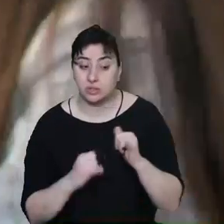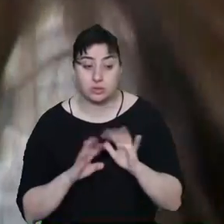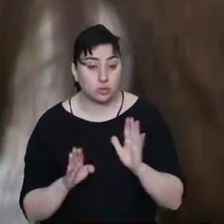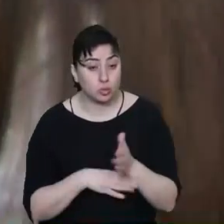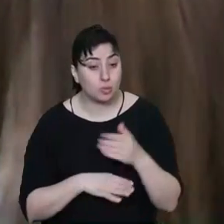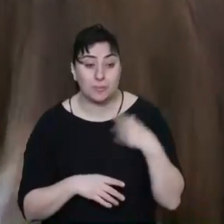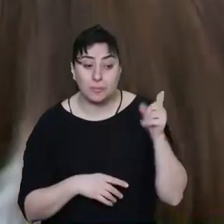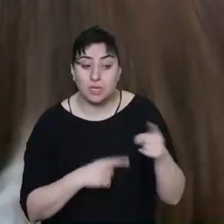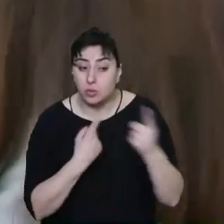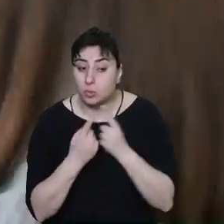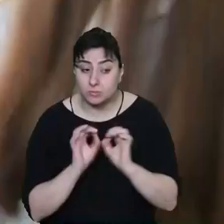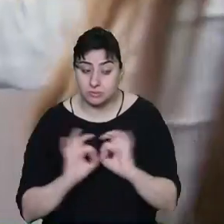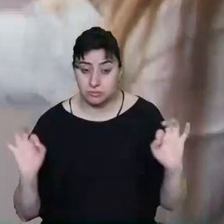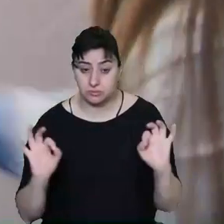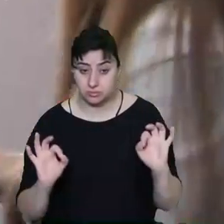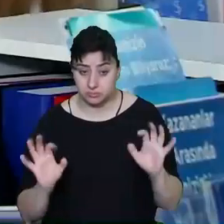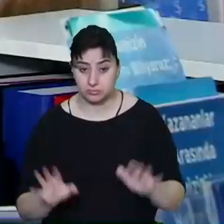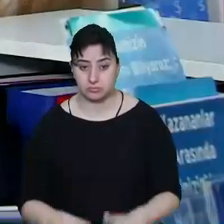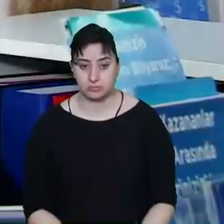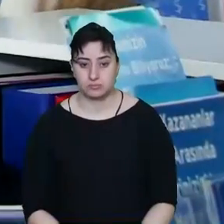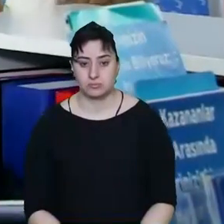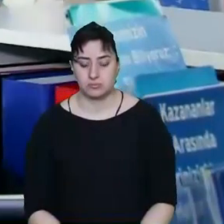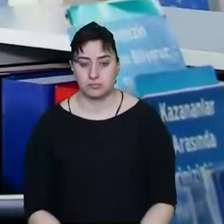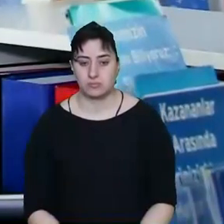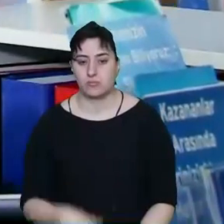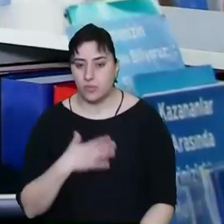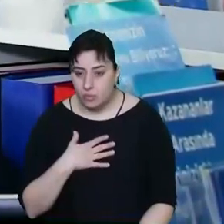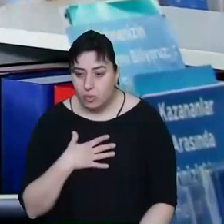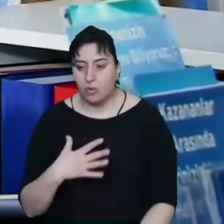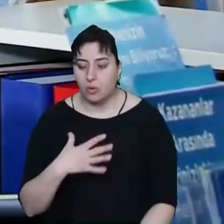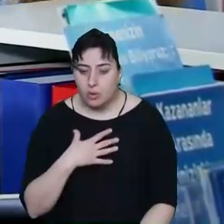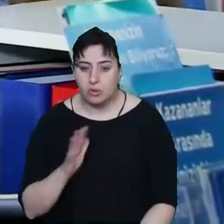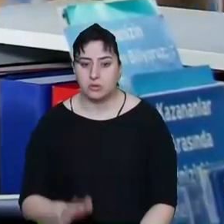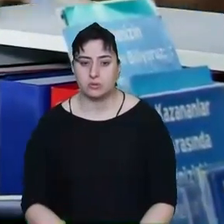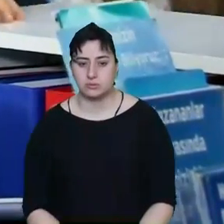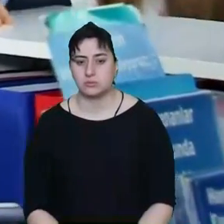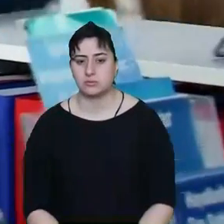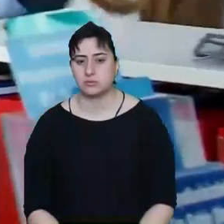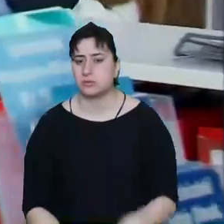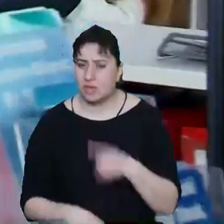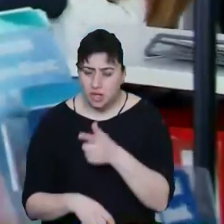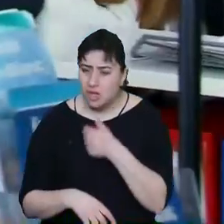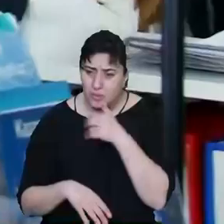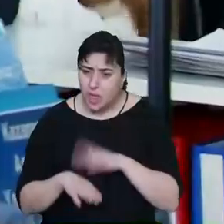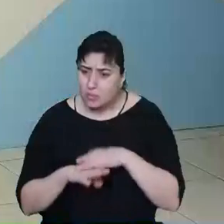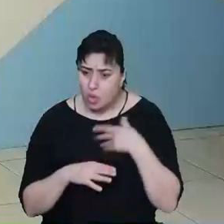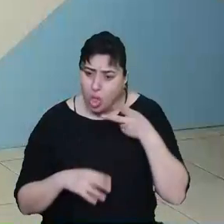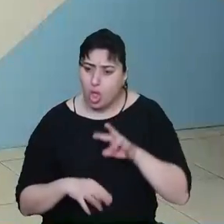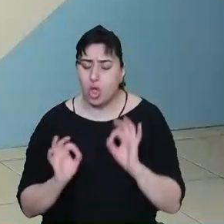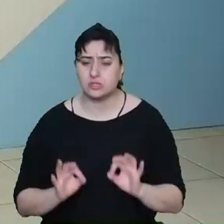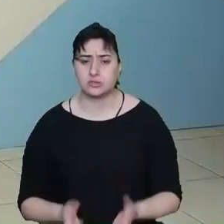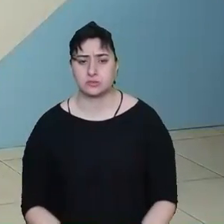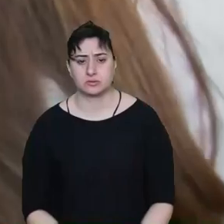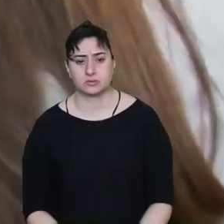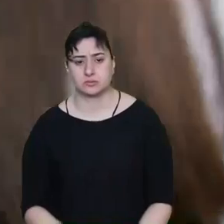değil, seninle konuşmayacağım. Açıyorum. Ne oluyor? Abi ne yapıyorsun? Öldürecektin ya. Ay